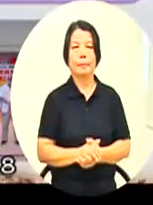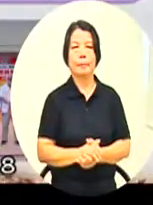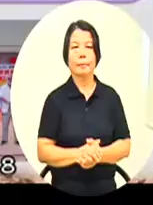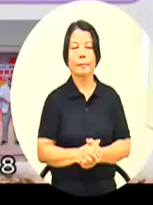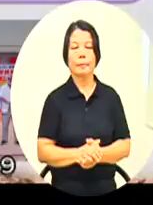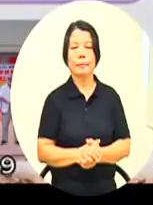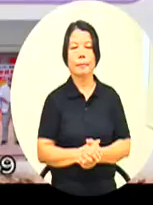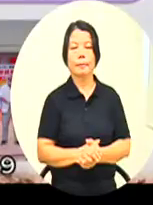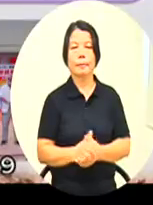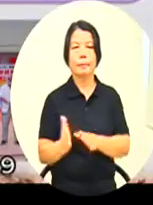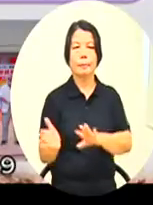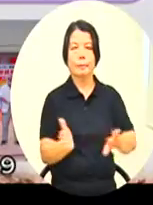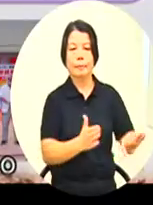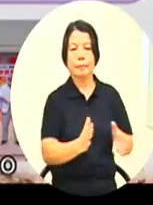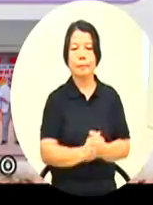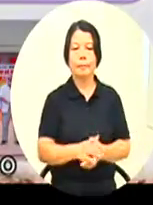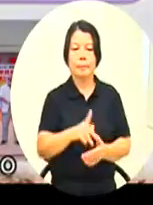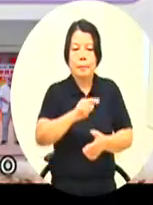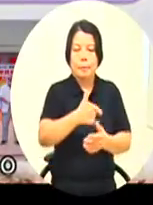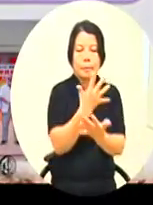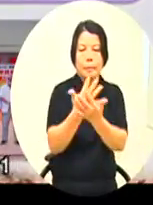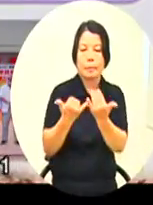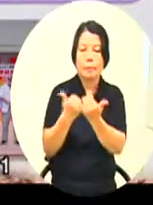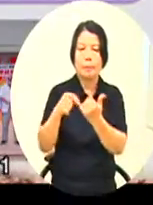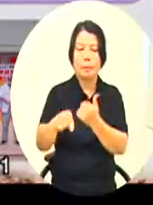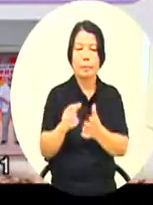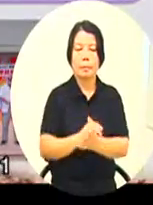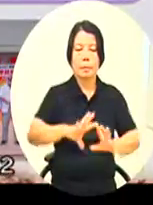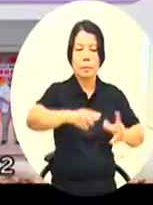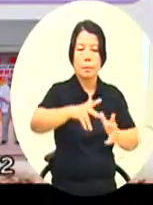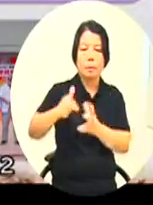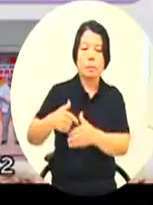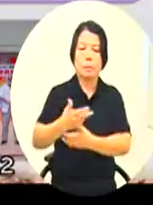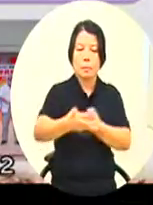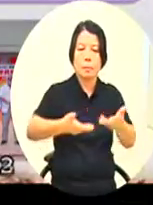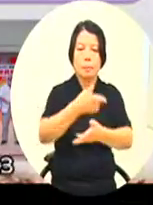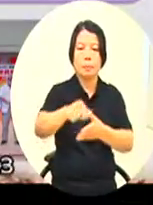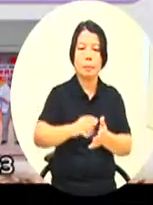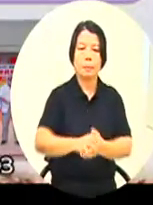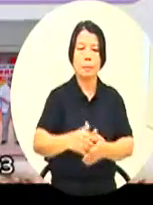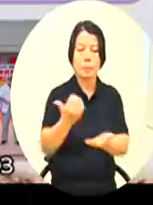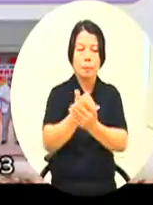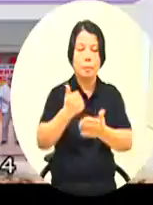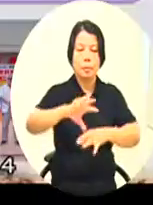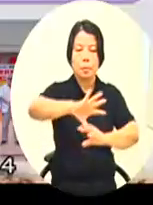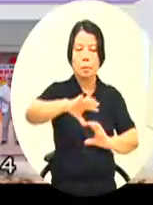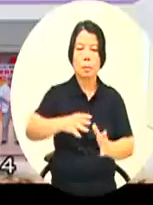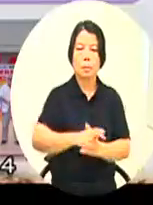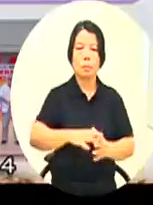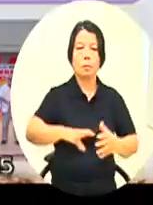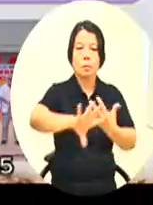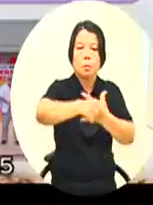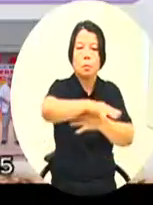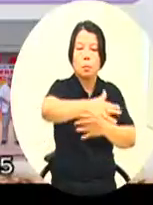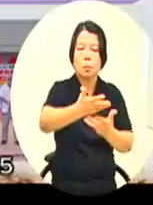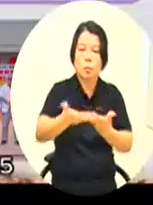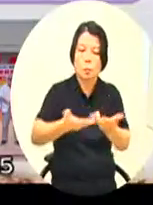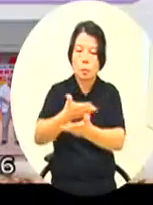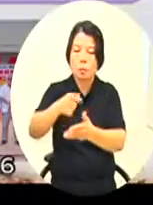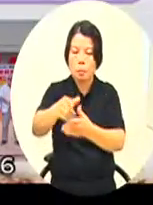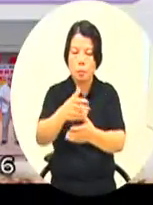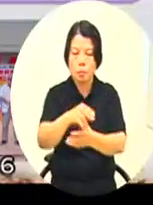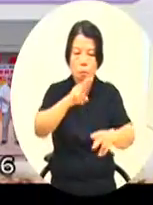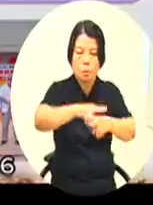然后在这个师生这做国际交流方面，我会请国外的学者做了一些座谈跟交流，也